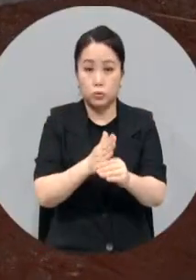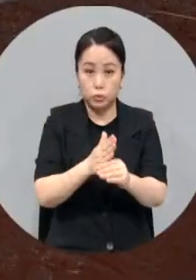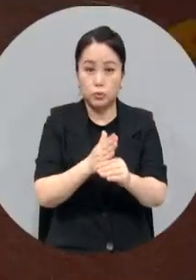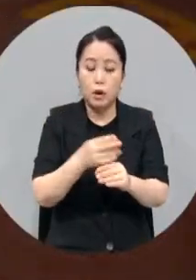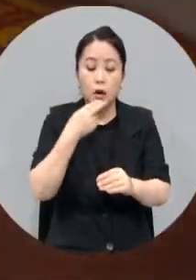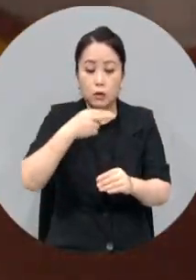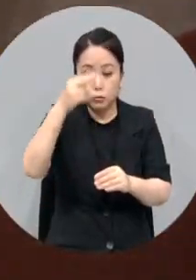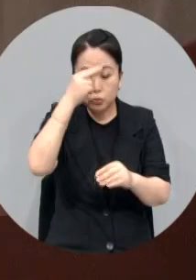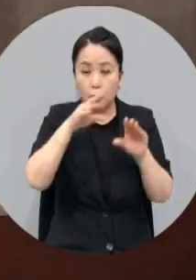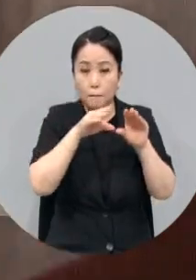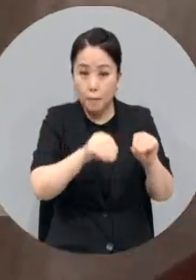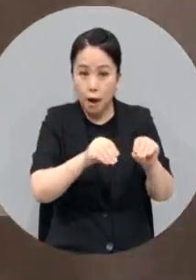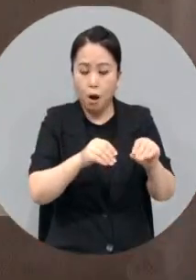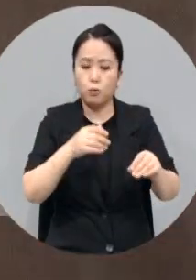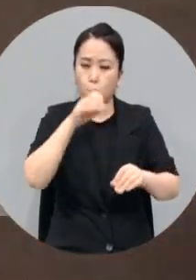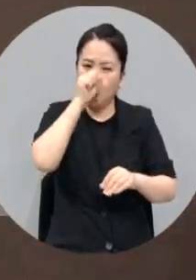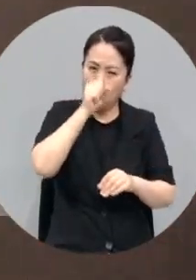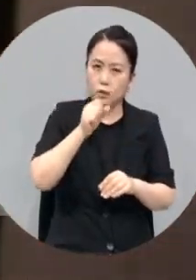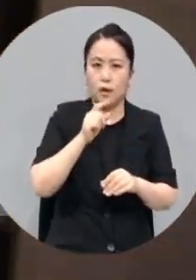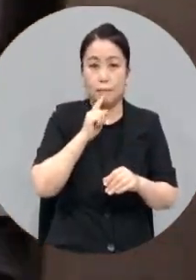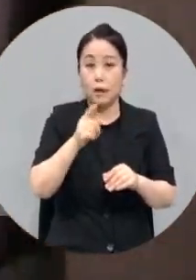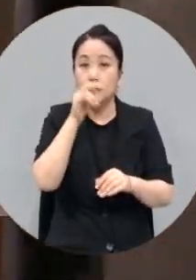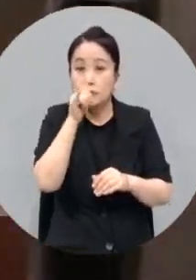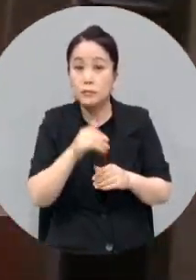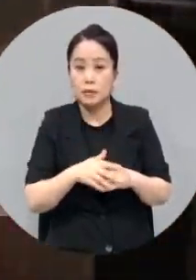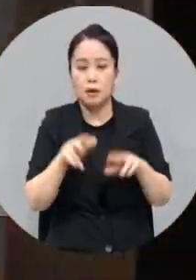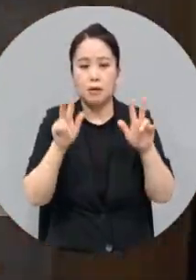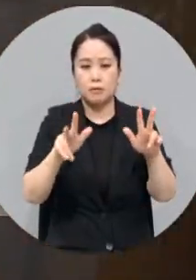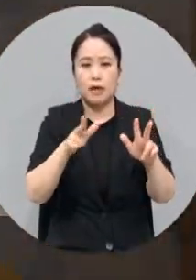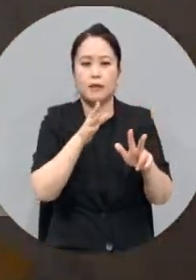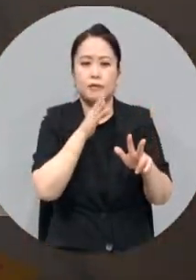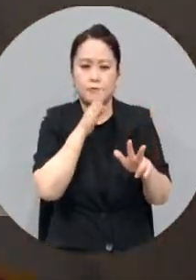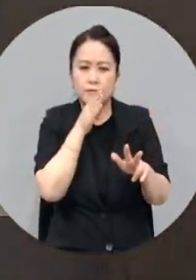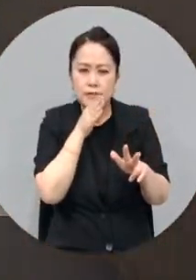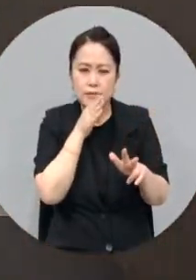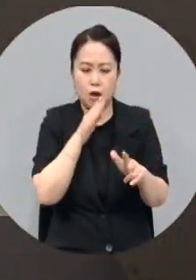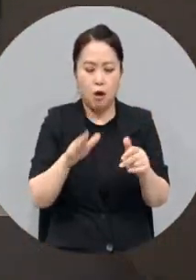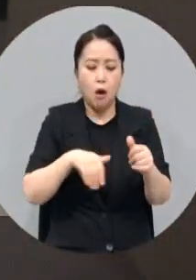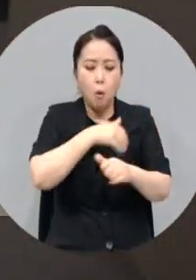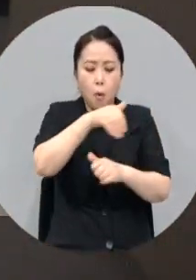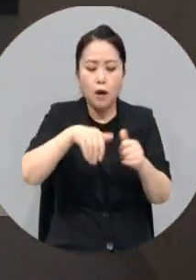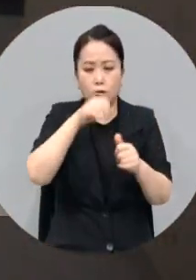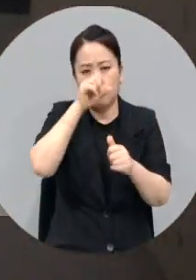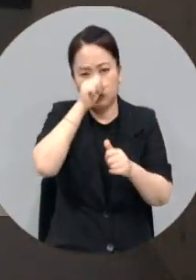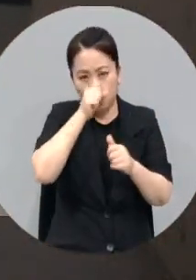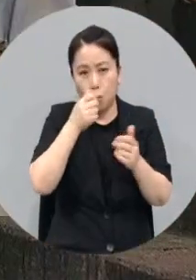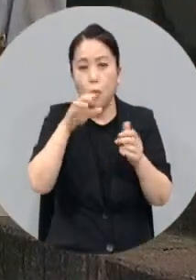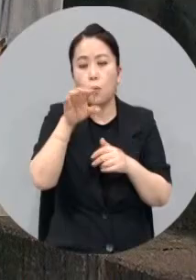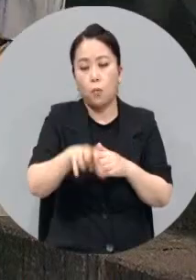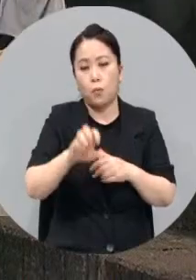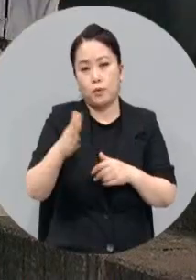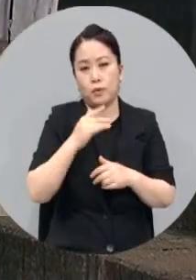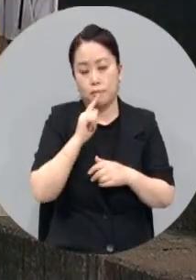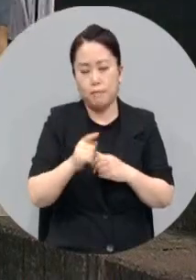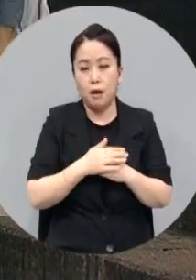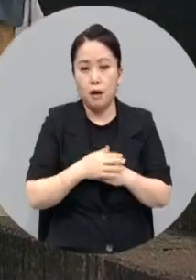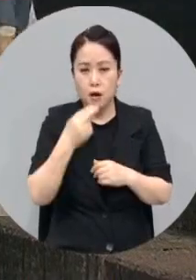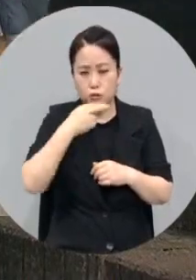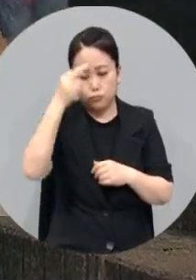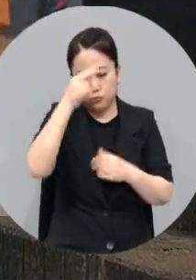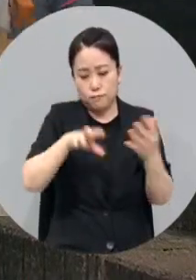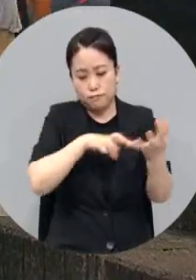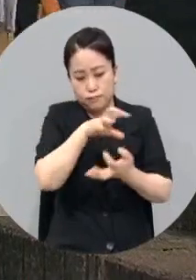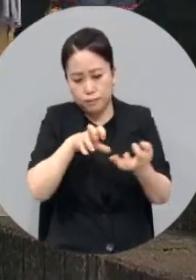금주 조치를 반기는 의견도 많습니다. 이제서야 진짜 친수 공간이 됐다는 겁니다. 주치소란,